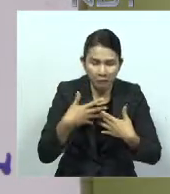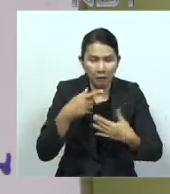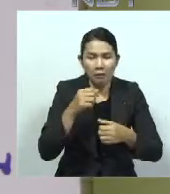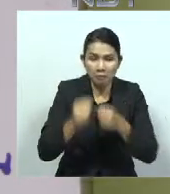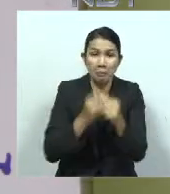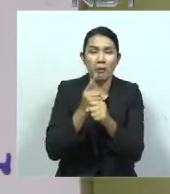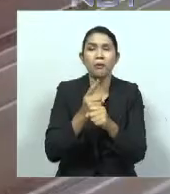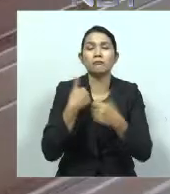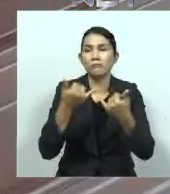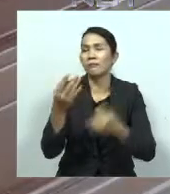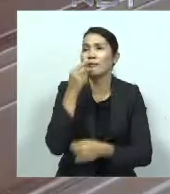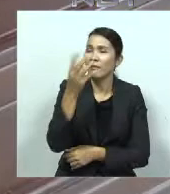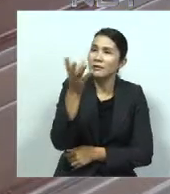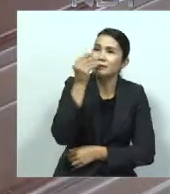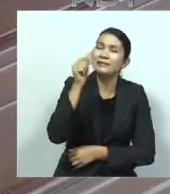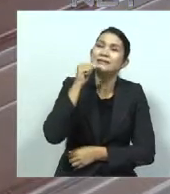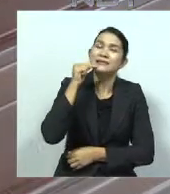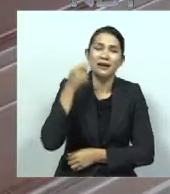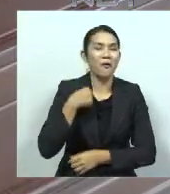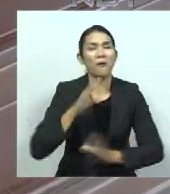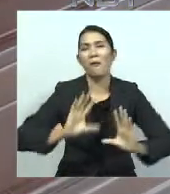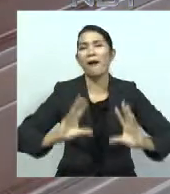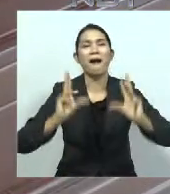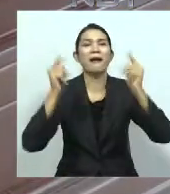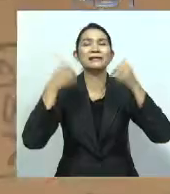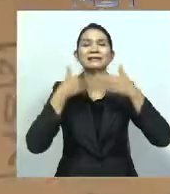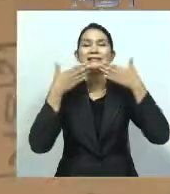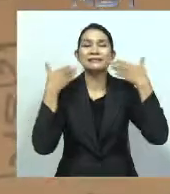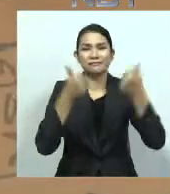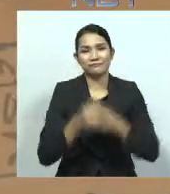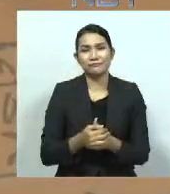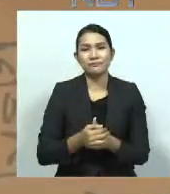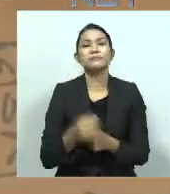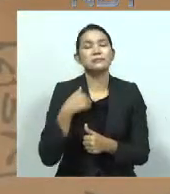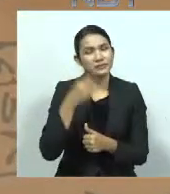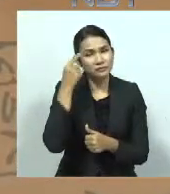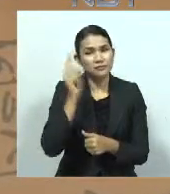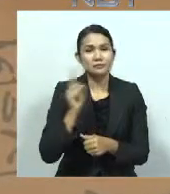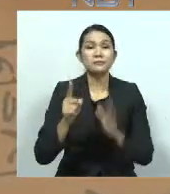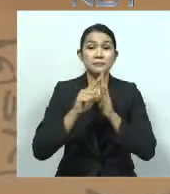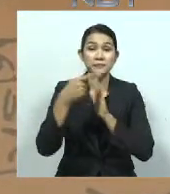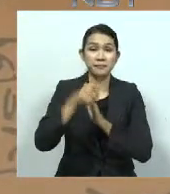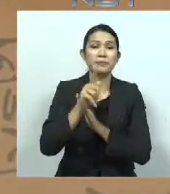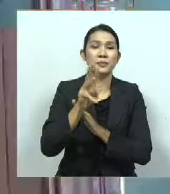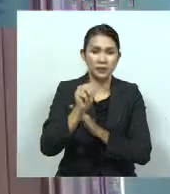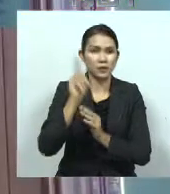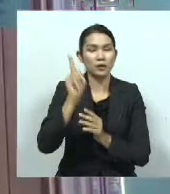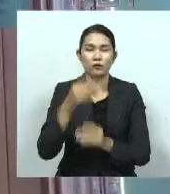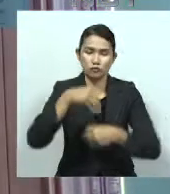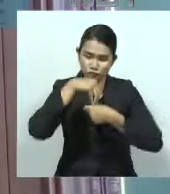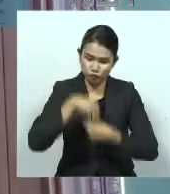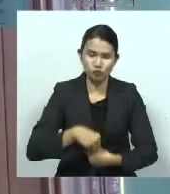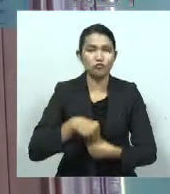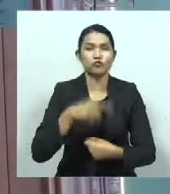ย ครูสิทธวุฒิจันทรการหรือครูอุ๋ยเชื่อว่าพลเอกเปรมจะยังอยู่ในใจของคนไทยทุกคน